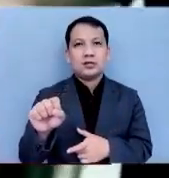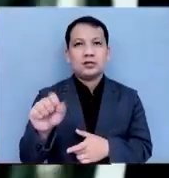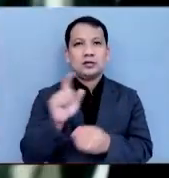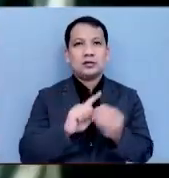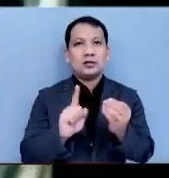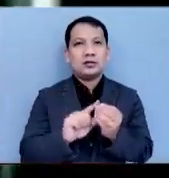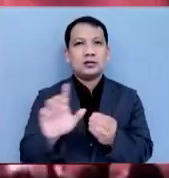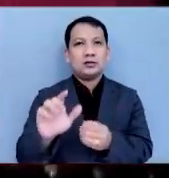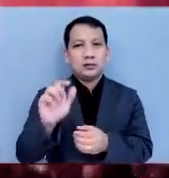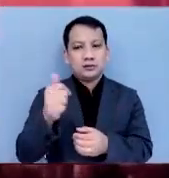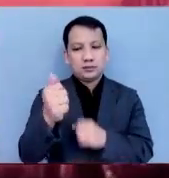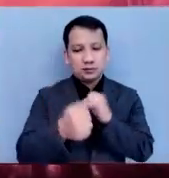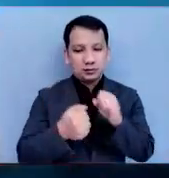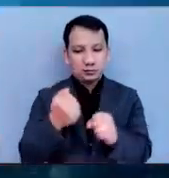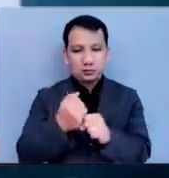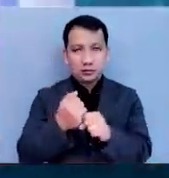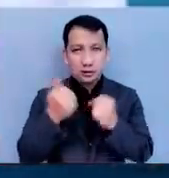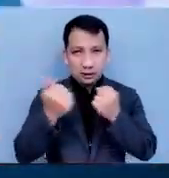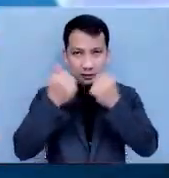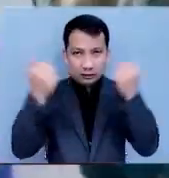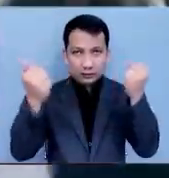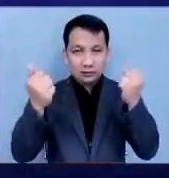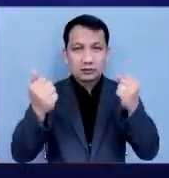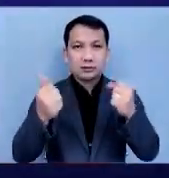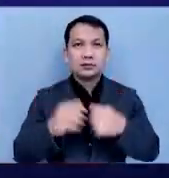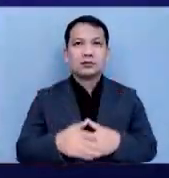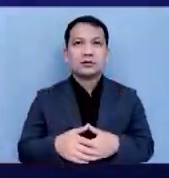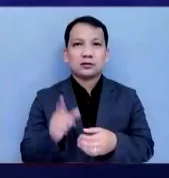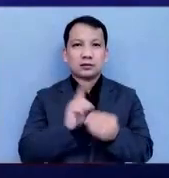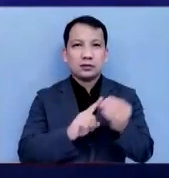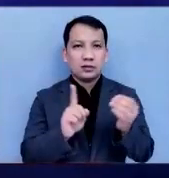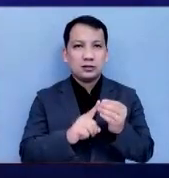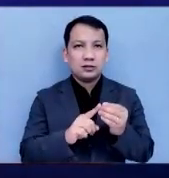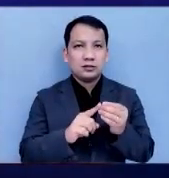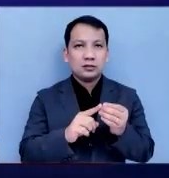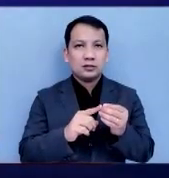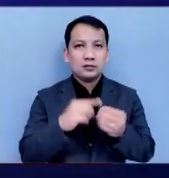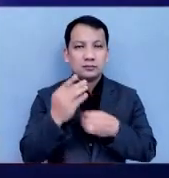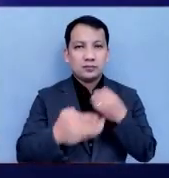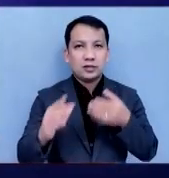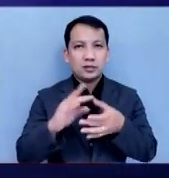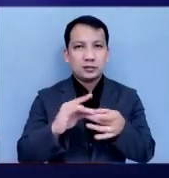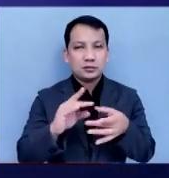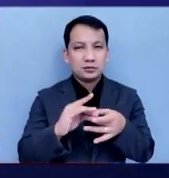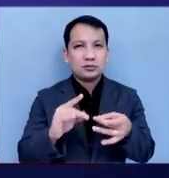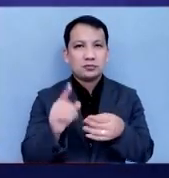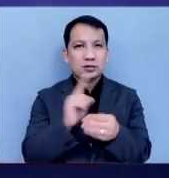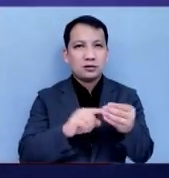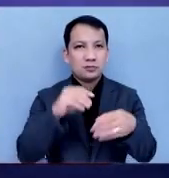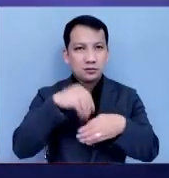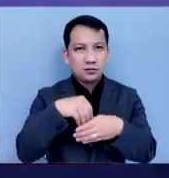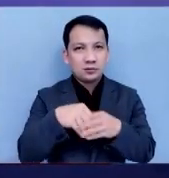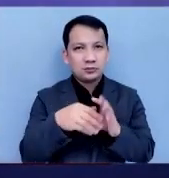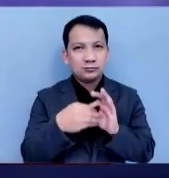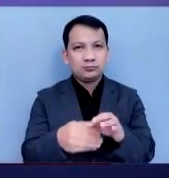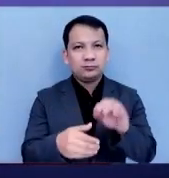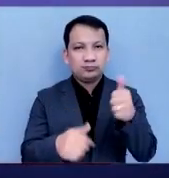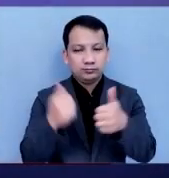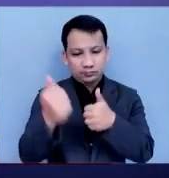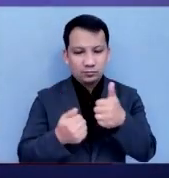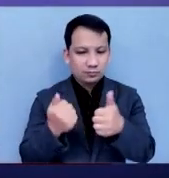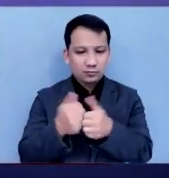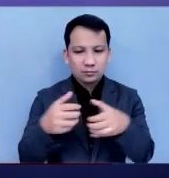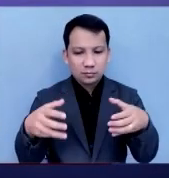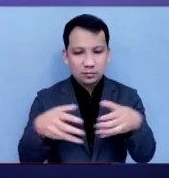kanilang 10th anniversary. Ang title niyan, Beyond the Story. Tampok sa libro ang 10 taong pagsasama